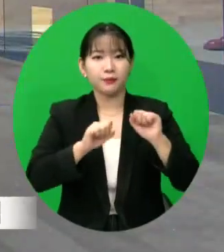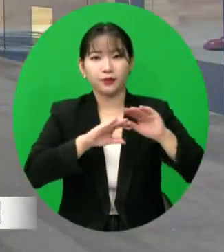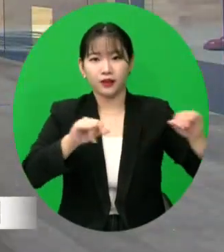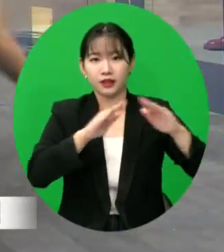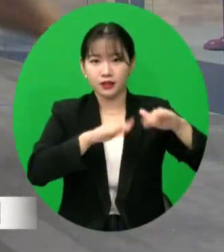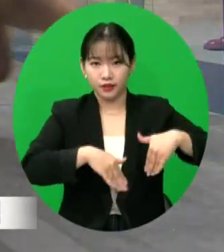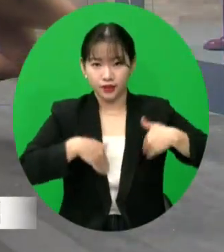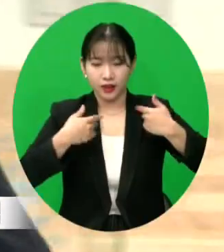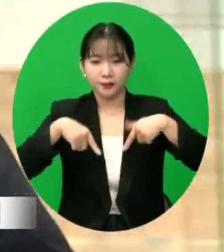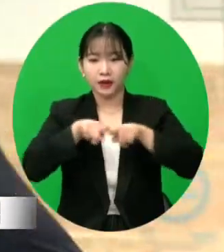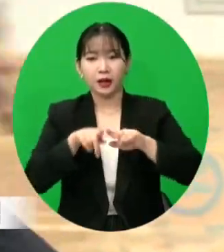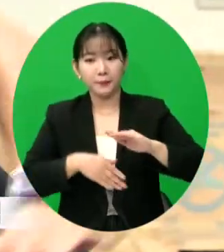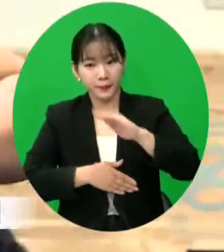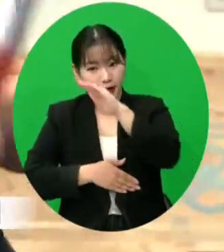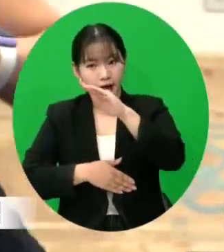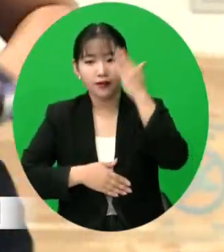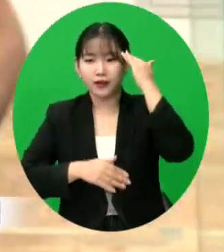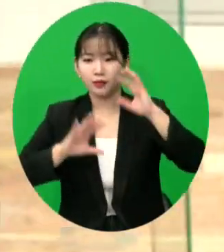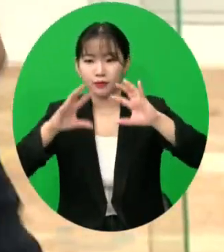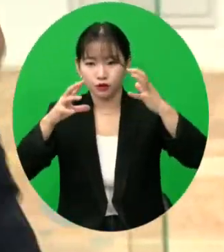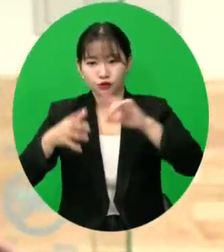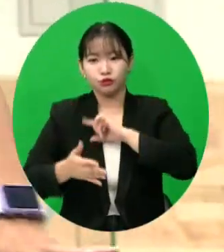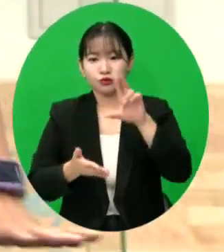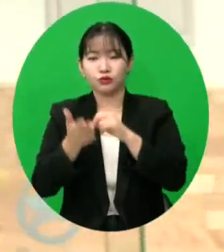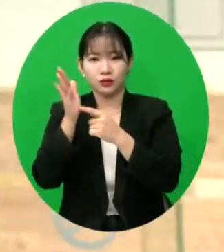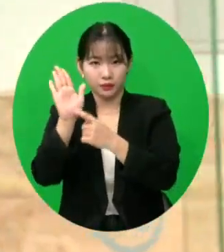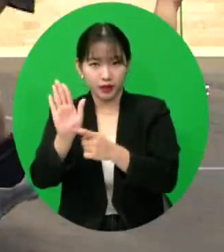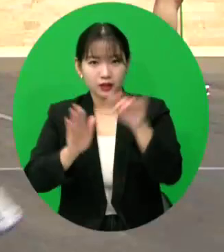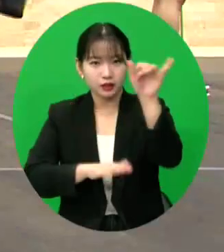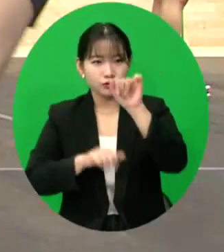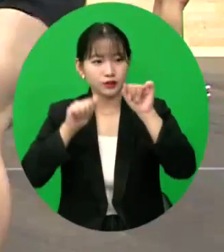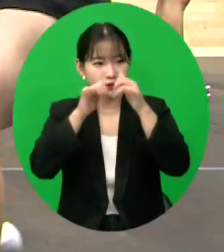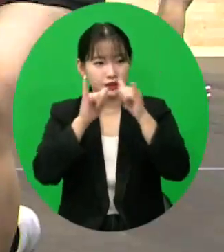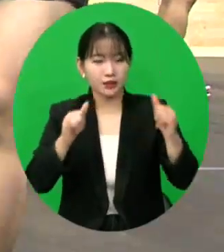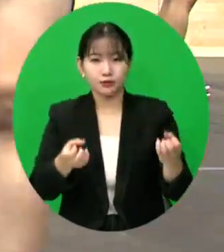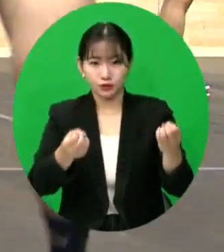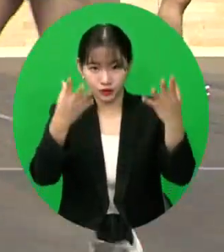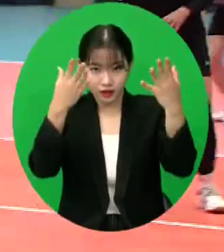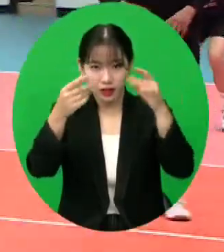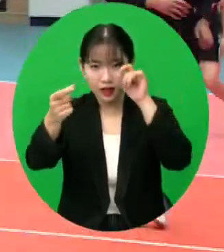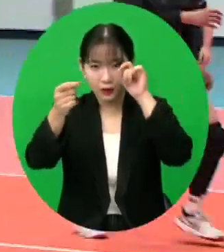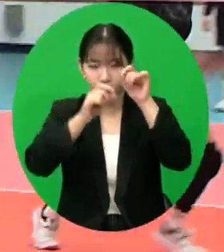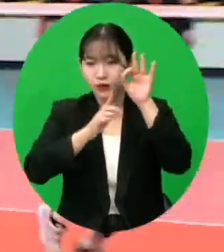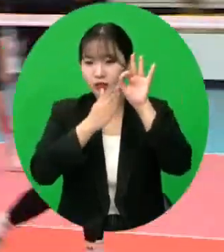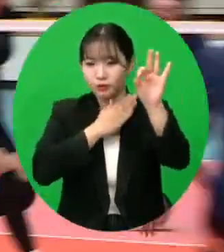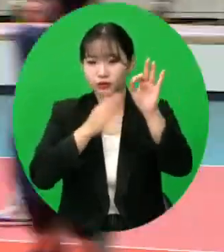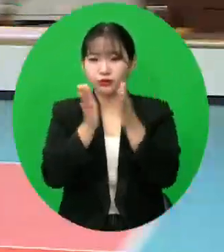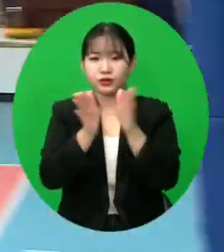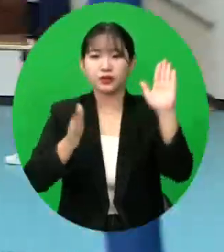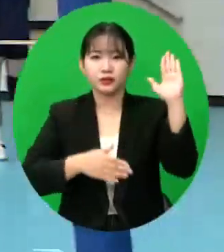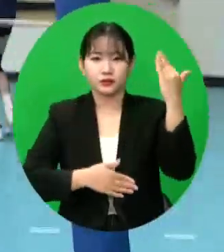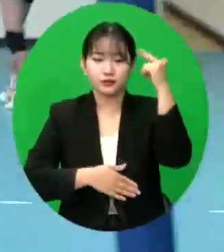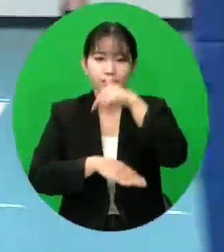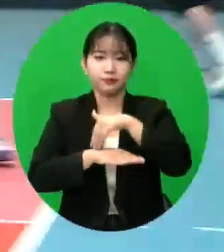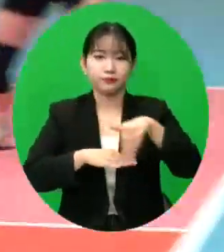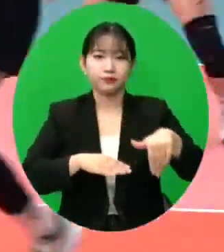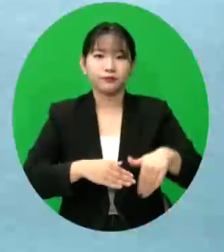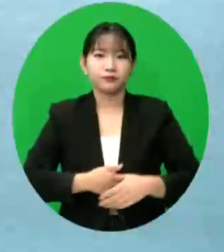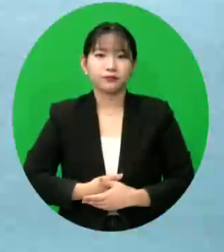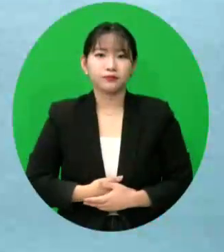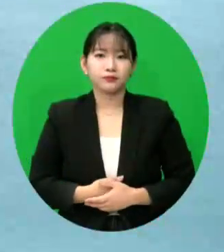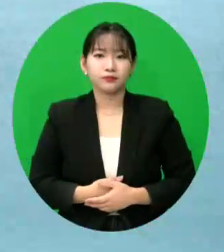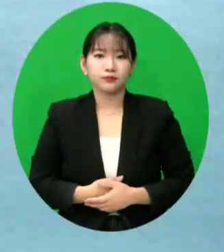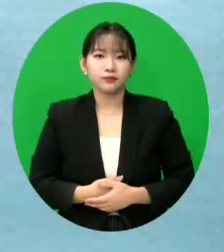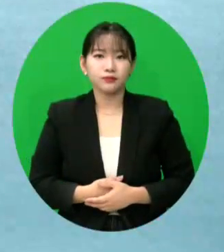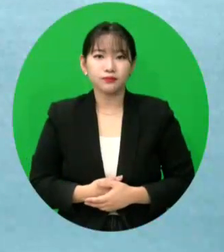전남 함께 날자 대한민국을 슬로건으로 내건 전국체육인들의 축제가 이제 열을 앞으로 다가왔습니다 MBC